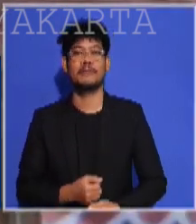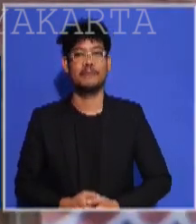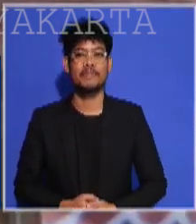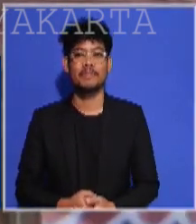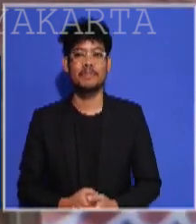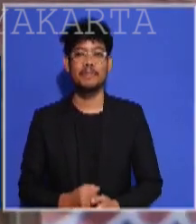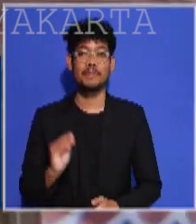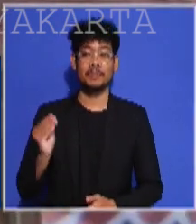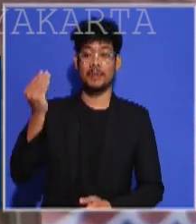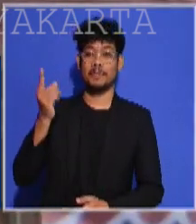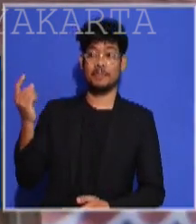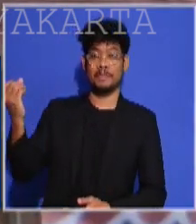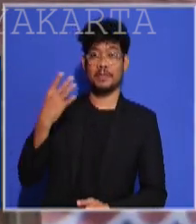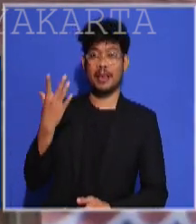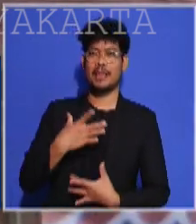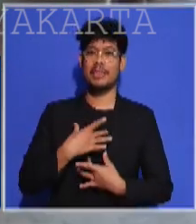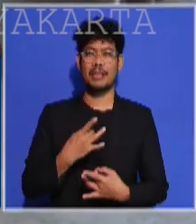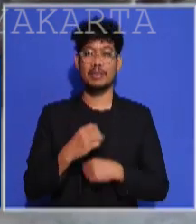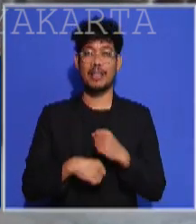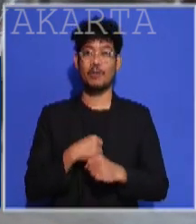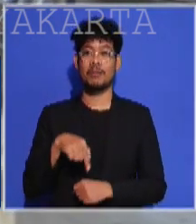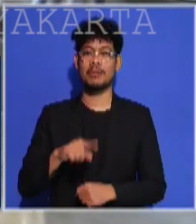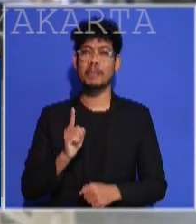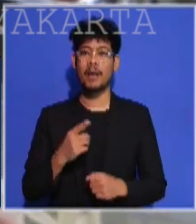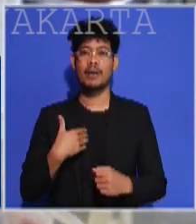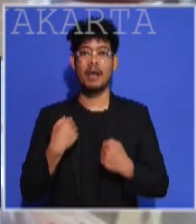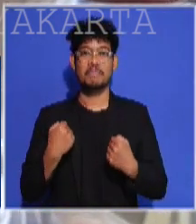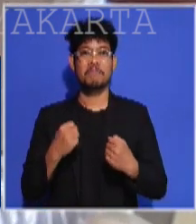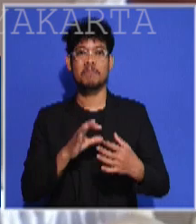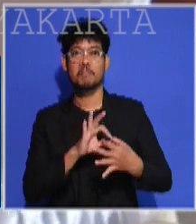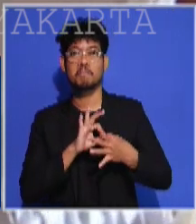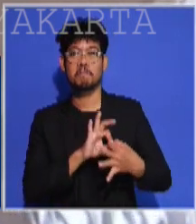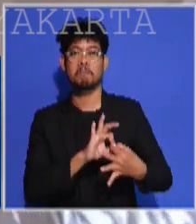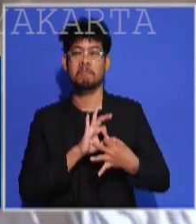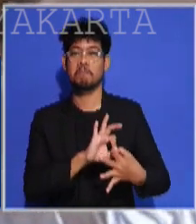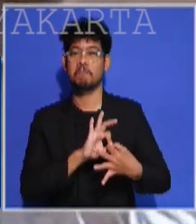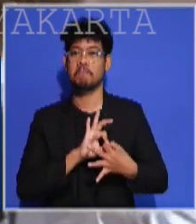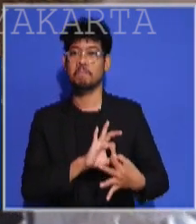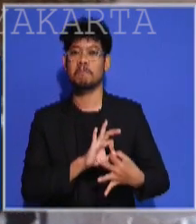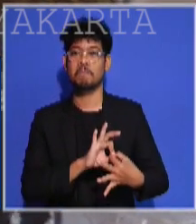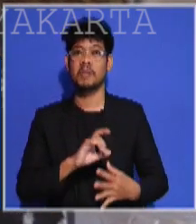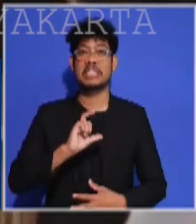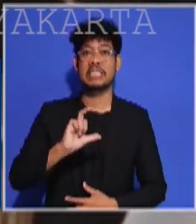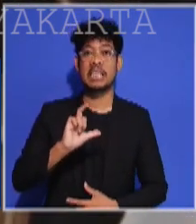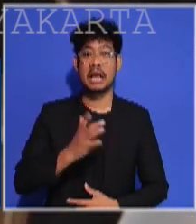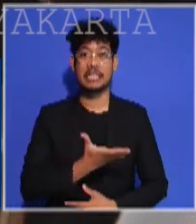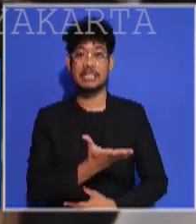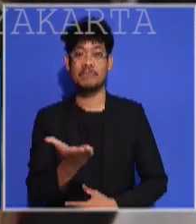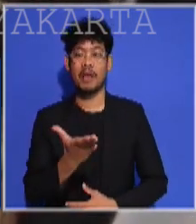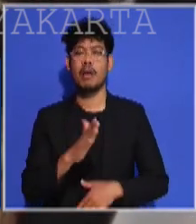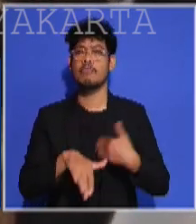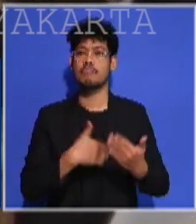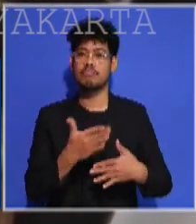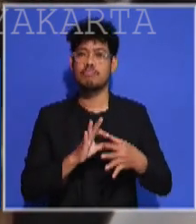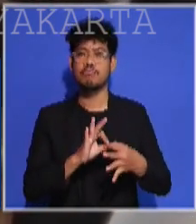mengungkapkan milat tahun ini juga membawa misi semangat berkolaborasi dengan berbagai pihak terkait agar UMKM lebih cepat